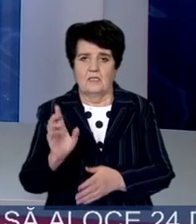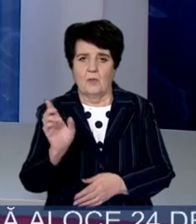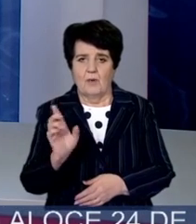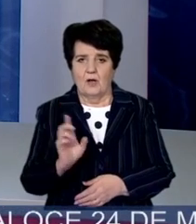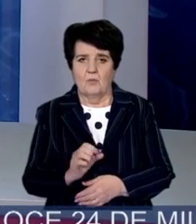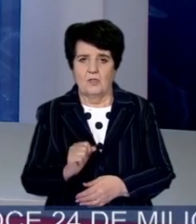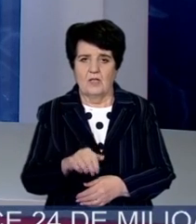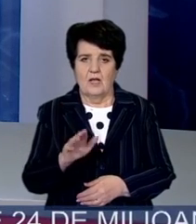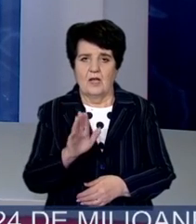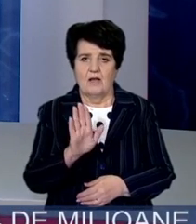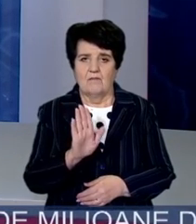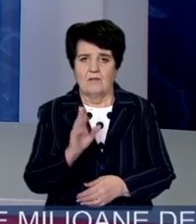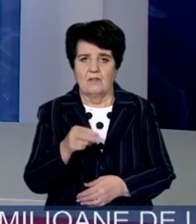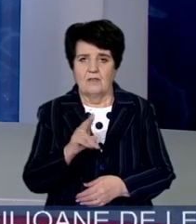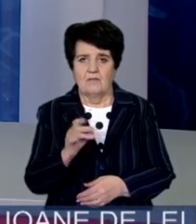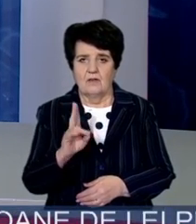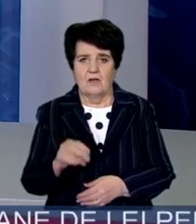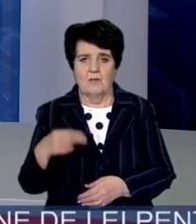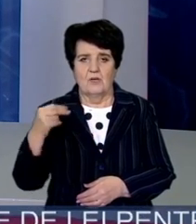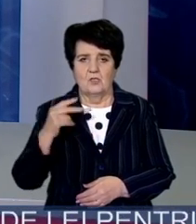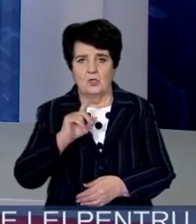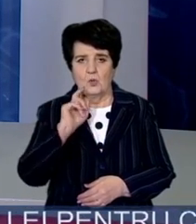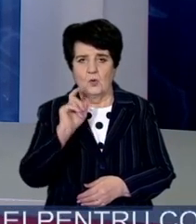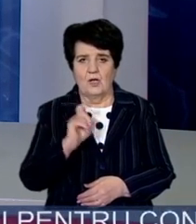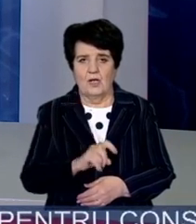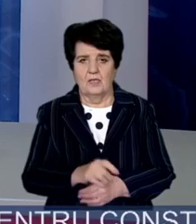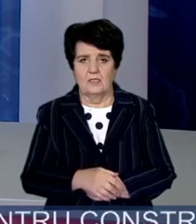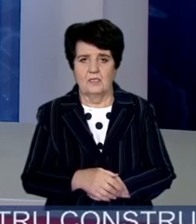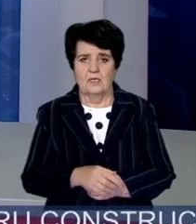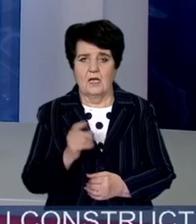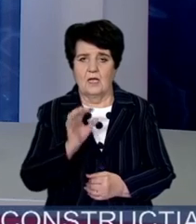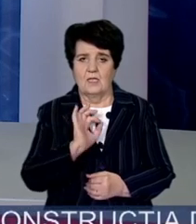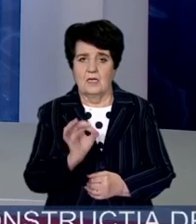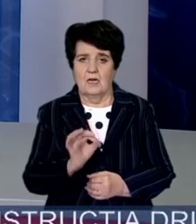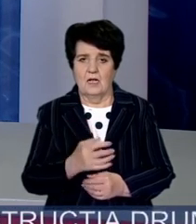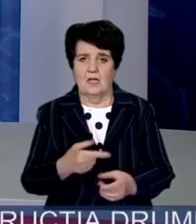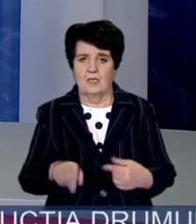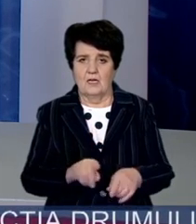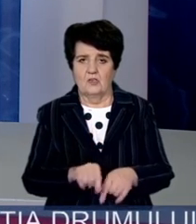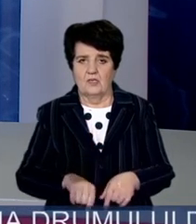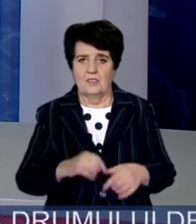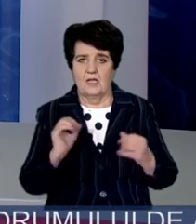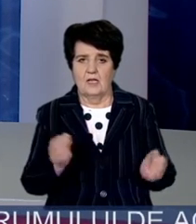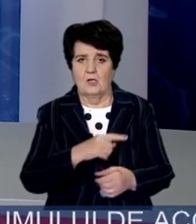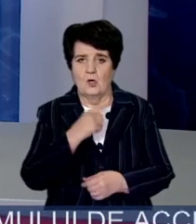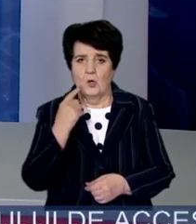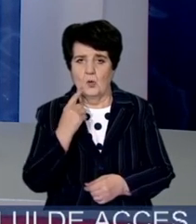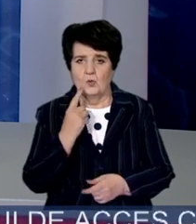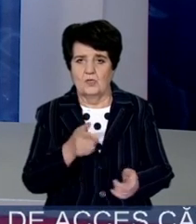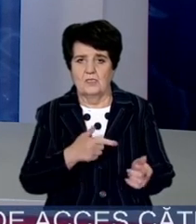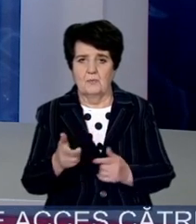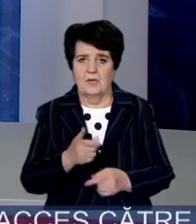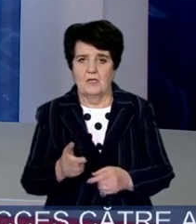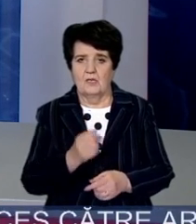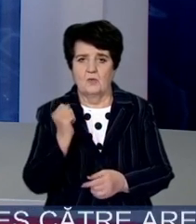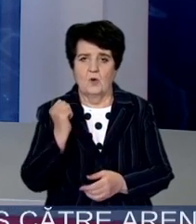și Avdiivka. Între timp, președintele ucrainean Volodymyr Zelensky a declarat că în această iarnă Rusia se pregătește pentru